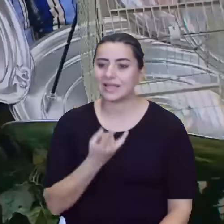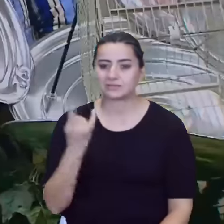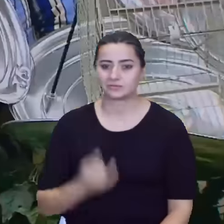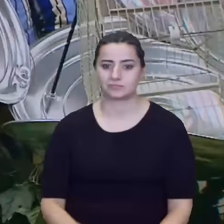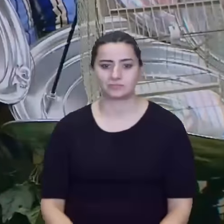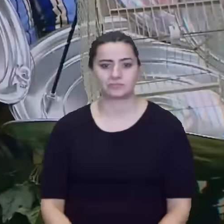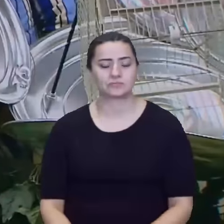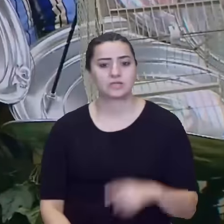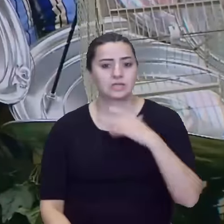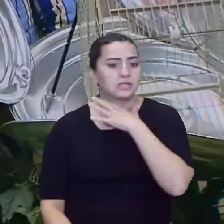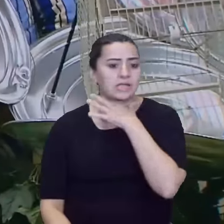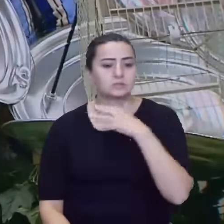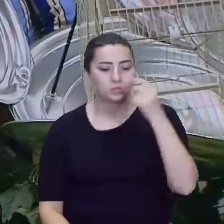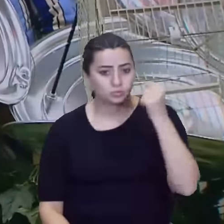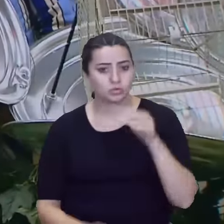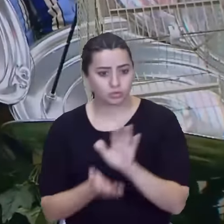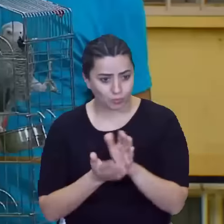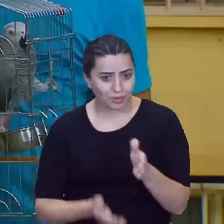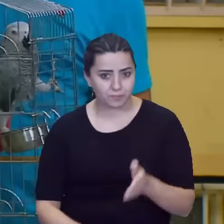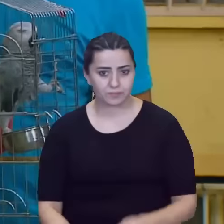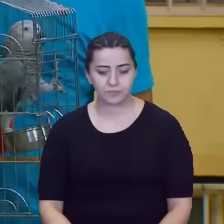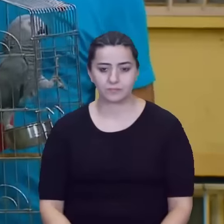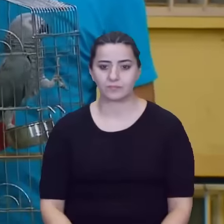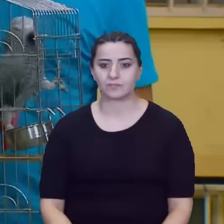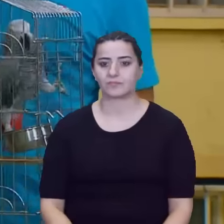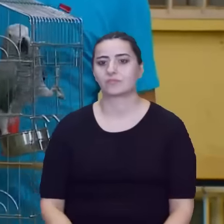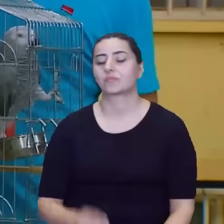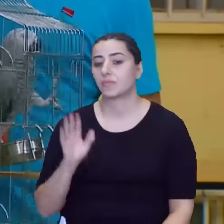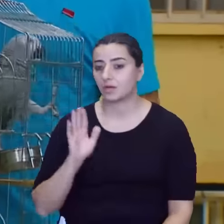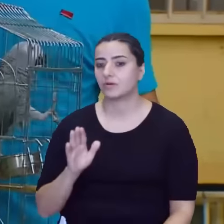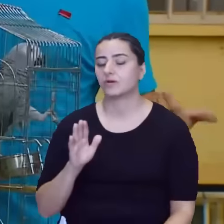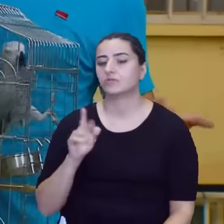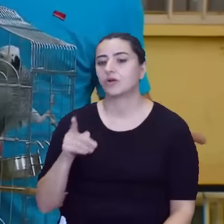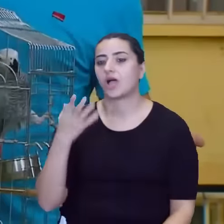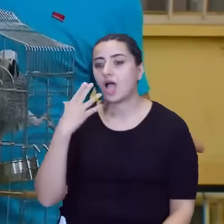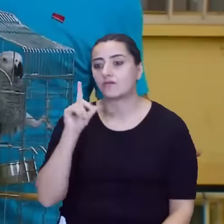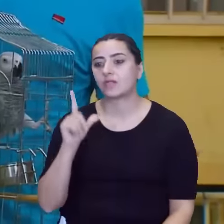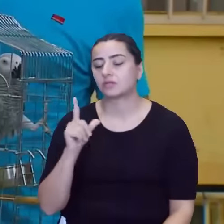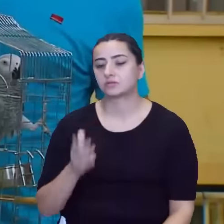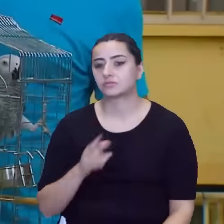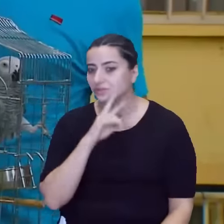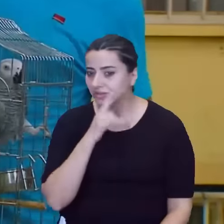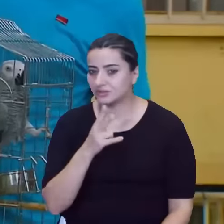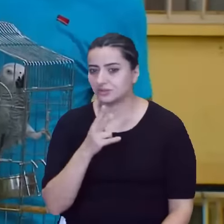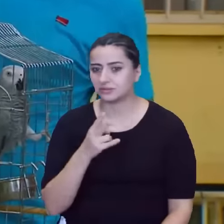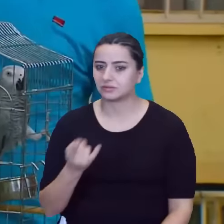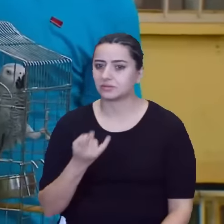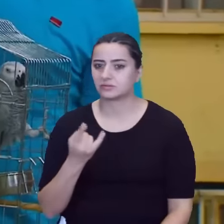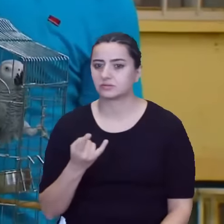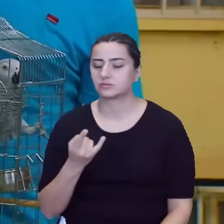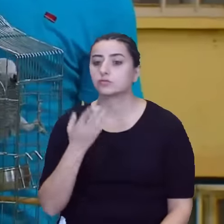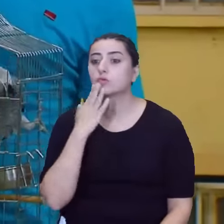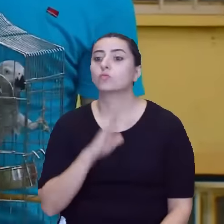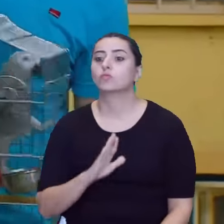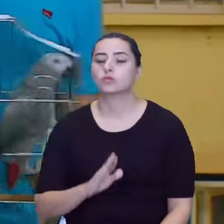gezdiriyorum. Tasmasını unutmuşsun. Köpek mi bu? Olur mu ama onun da hava almaya ihtiyacı var ya, ben...